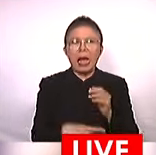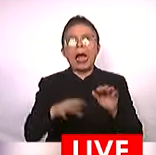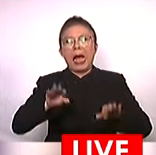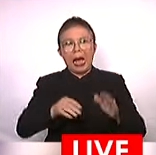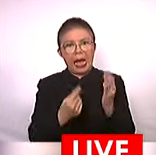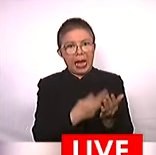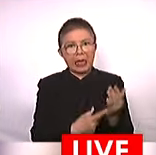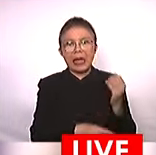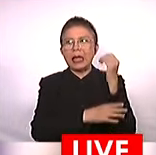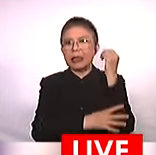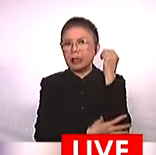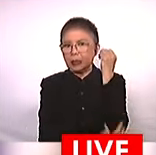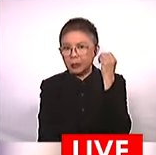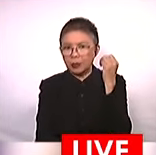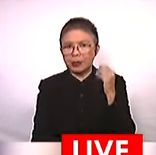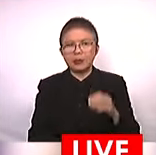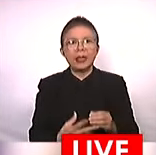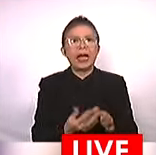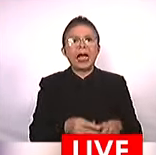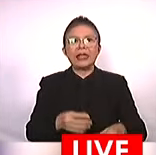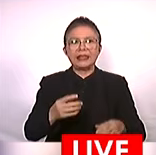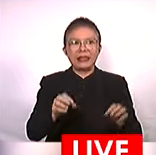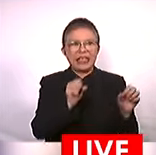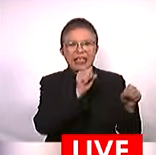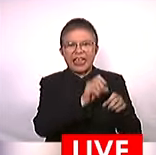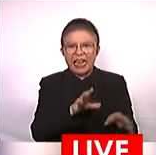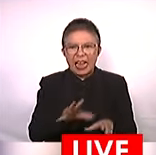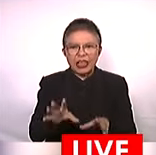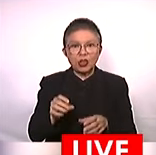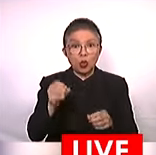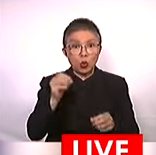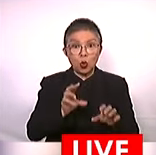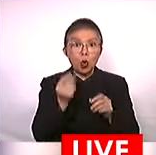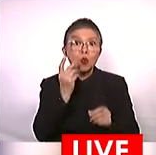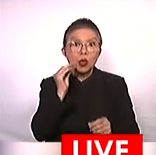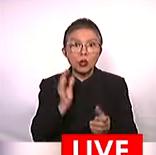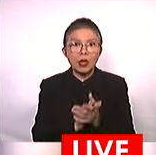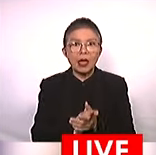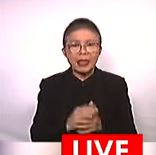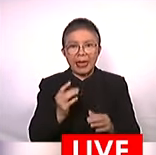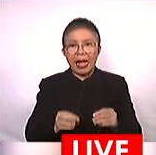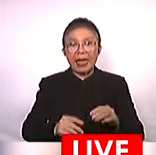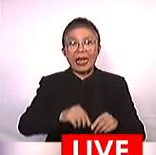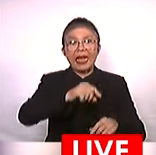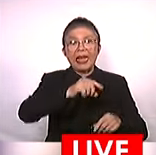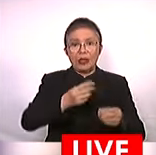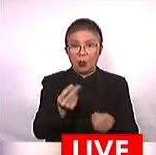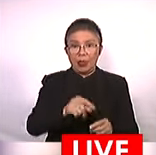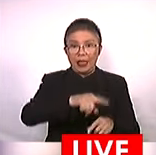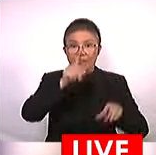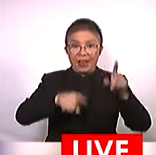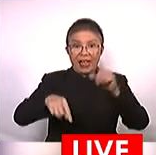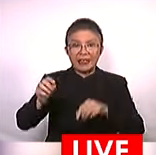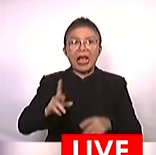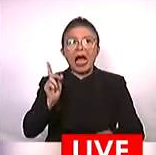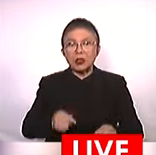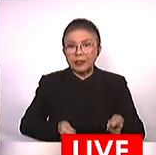kemiskinan penurunan angka generasio dan juga angka inflasi yang